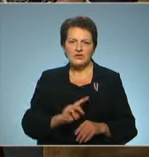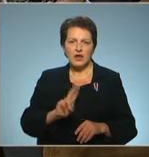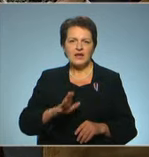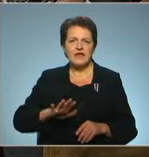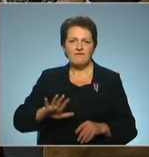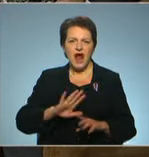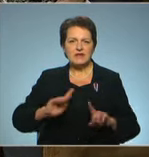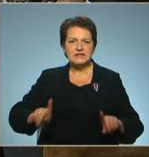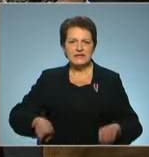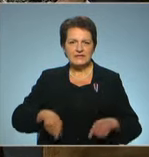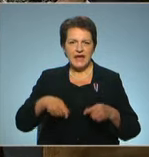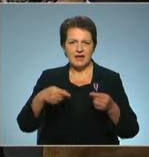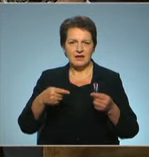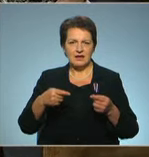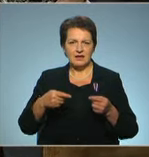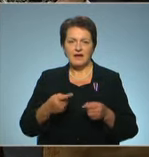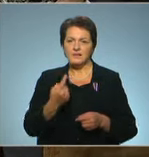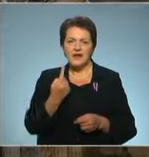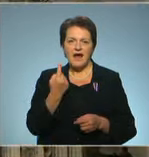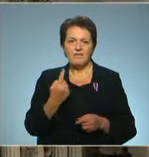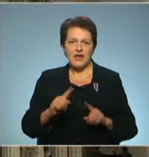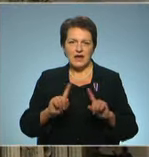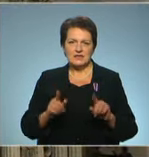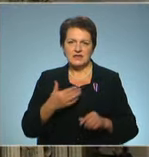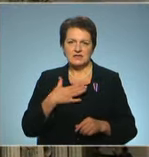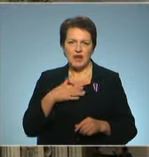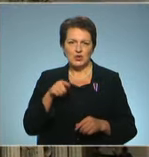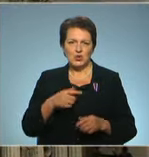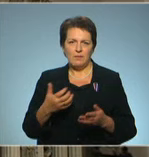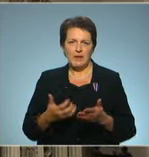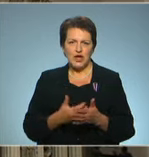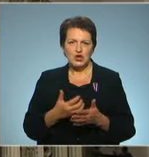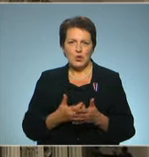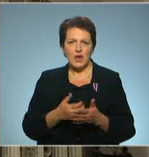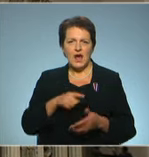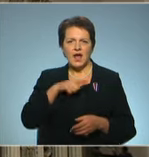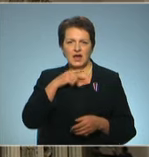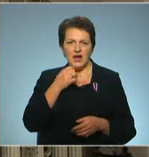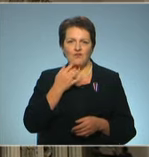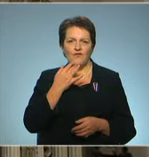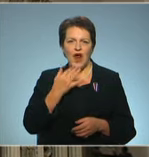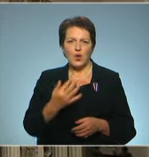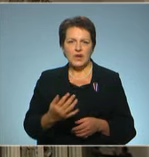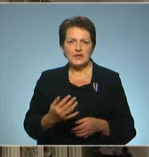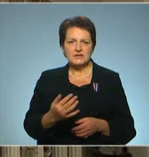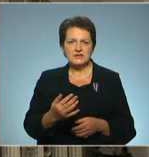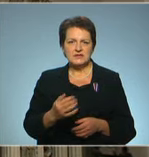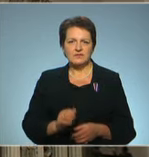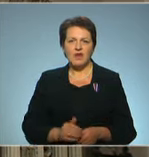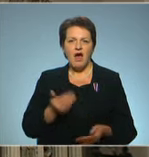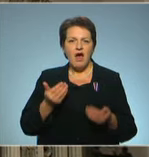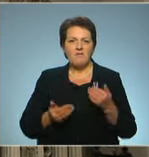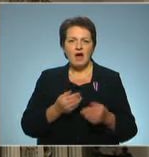ceļ. Tikai vienas lietas man tur pietrūk. Krievu valodas.